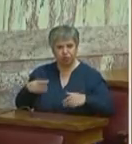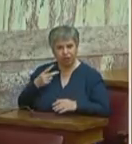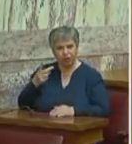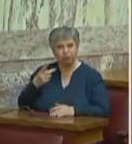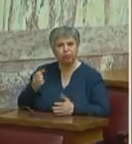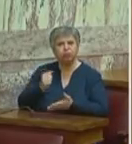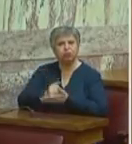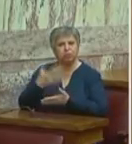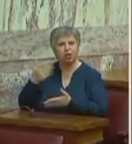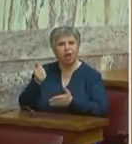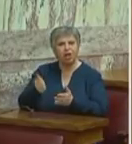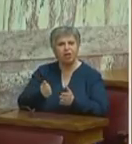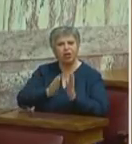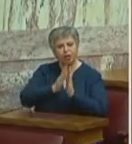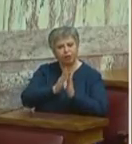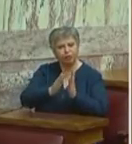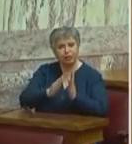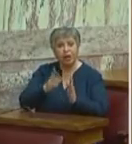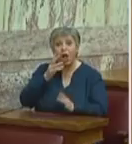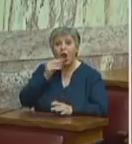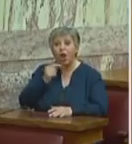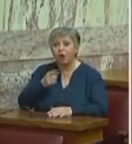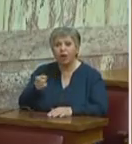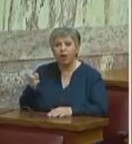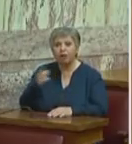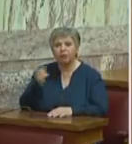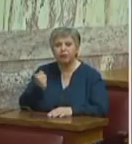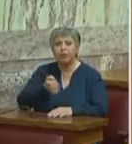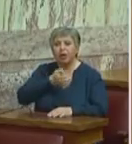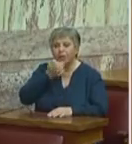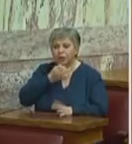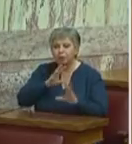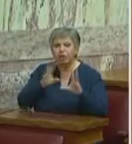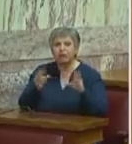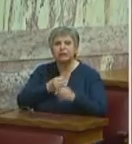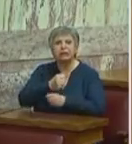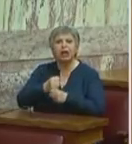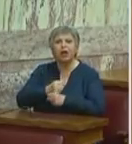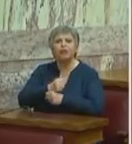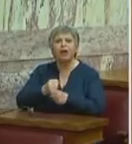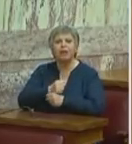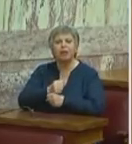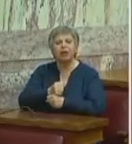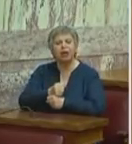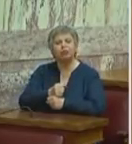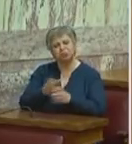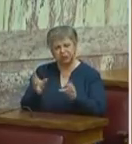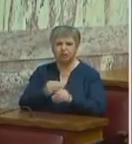φάκελο. Γιατί μιλούσαν για το φάρμακο και αυτοί τους παρακολουθούσαν. Και τι προκύπτει λοιπόν από αυτή την